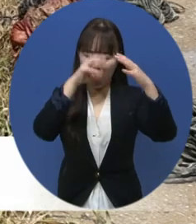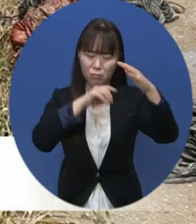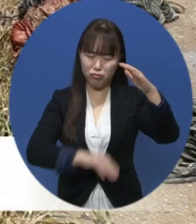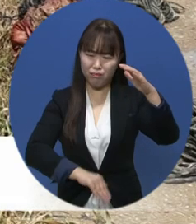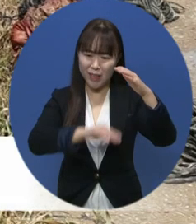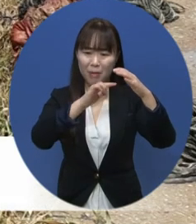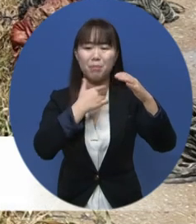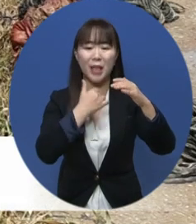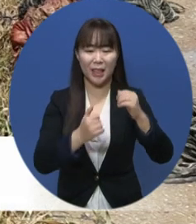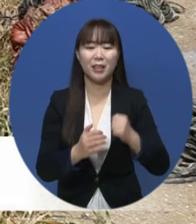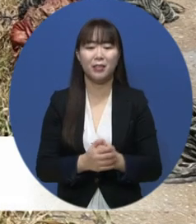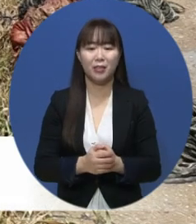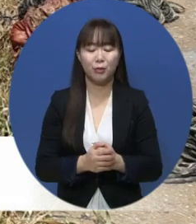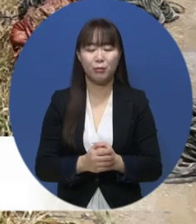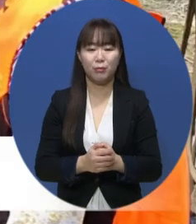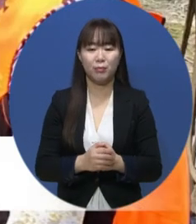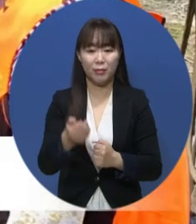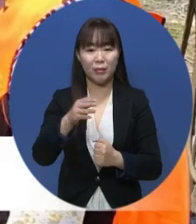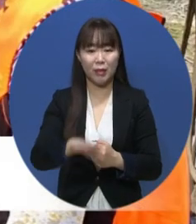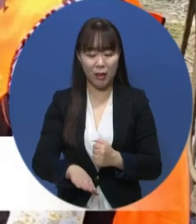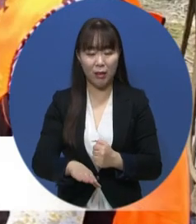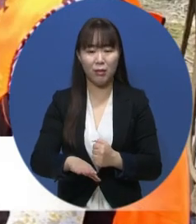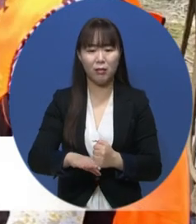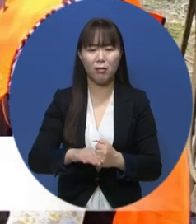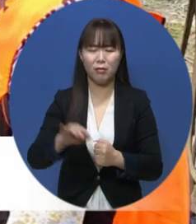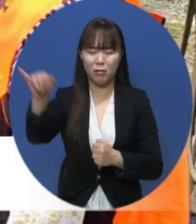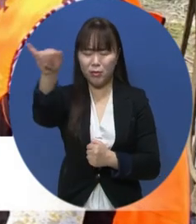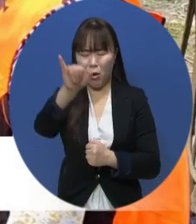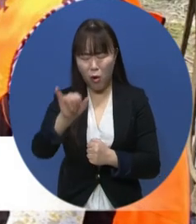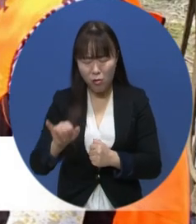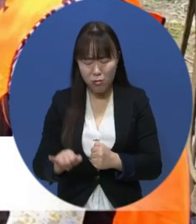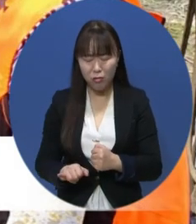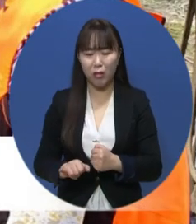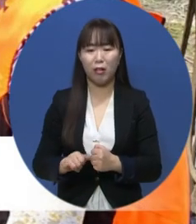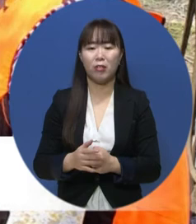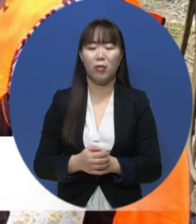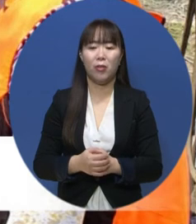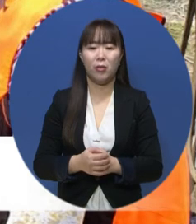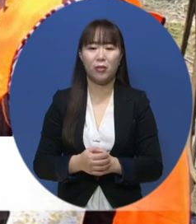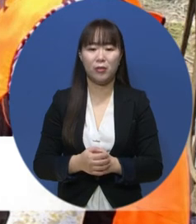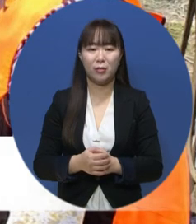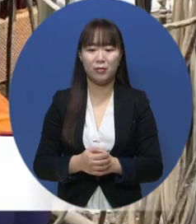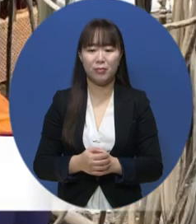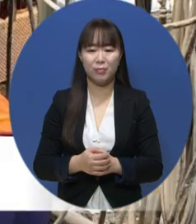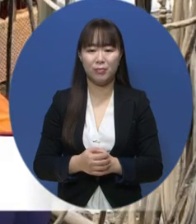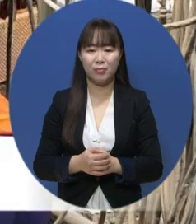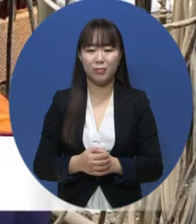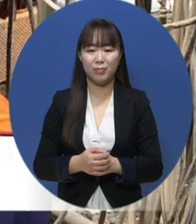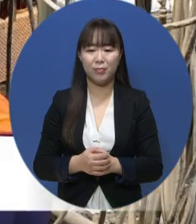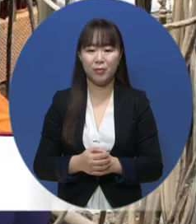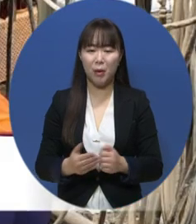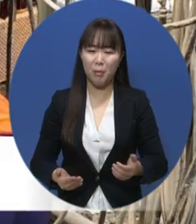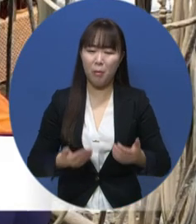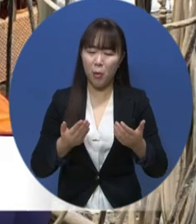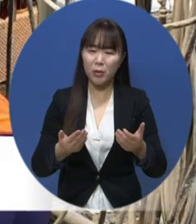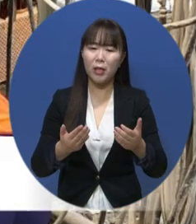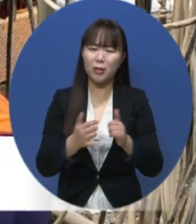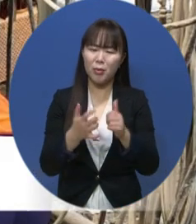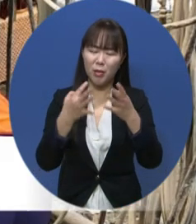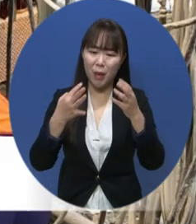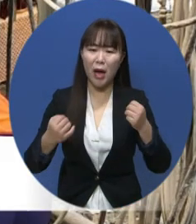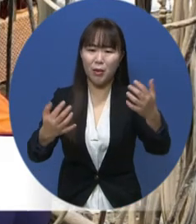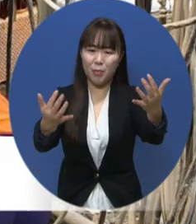차버렸죠. 근데 이제 여러 전국에서 그냥 그 봉사활동 많이 오셔가지고